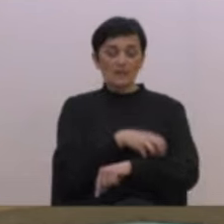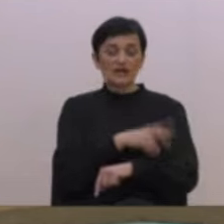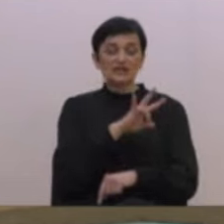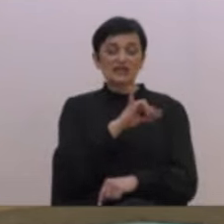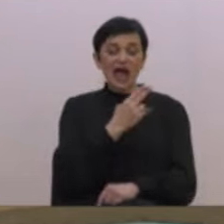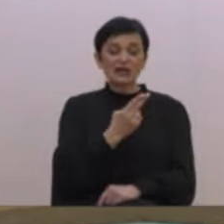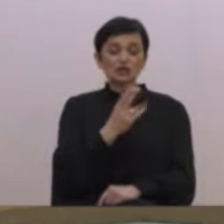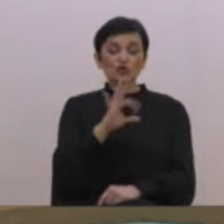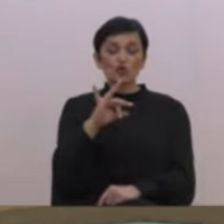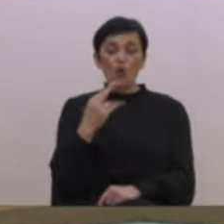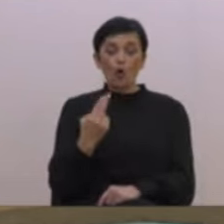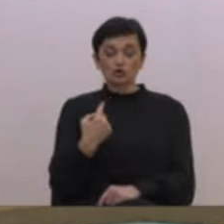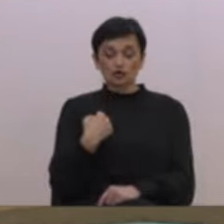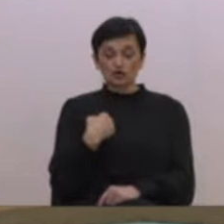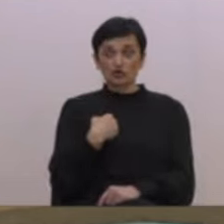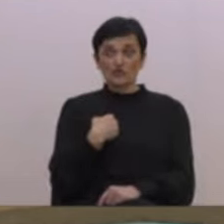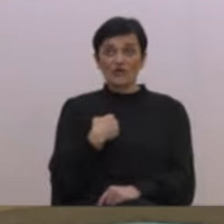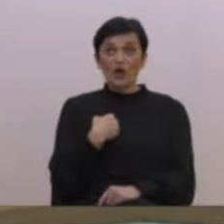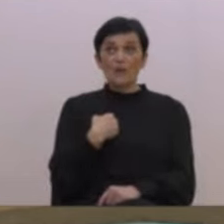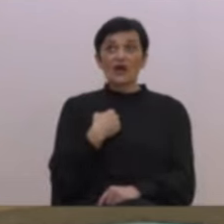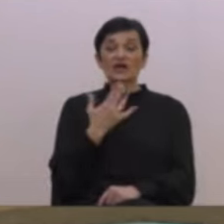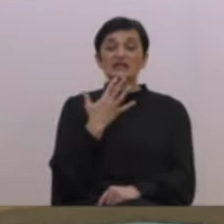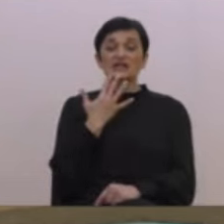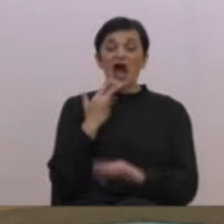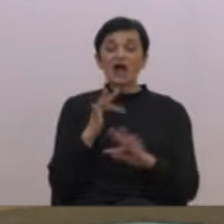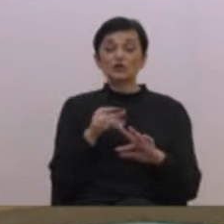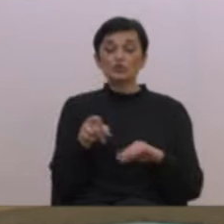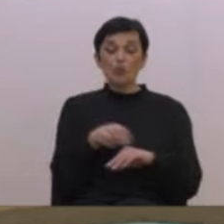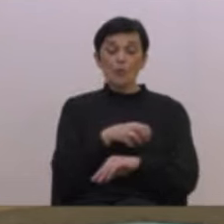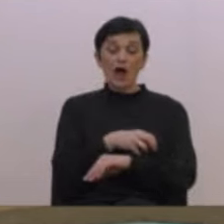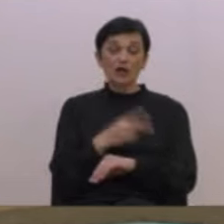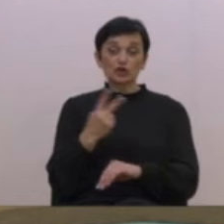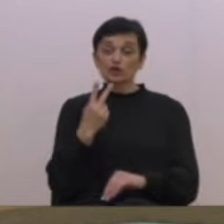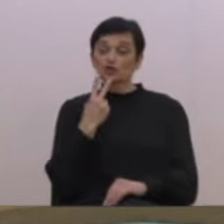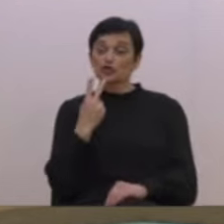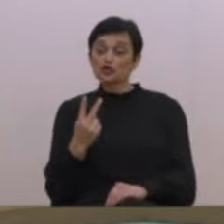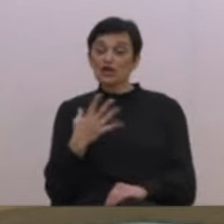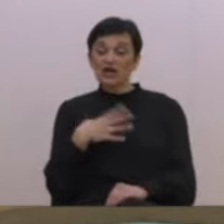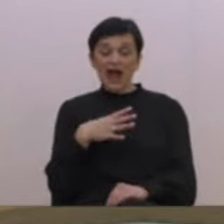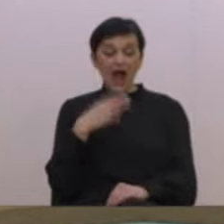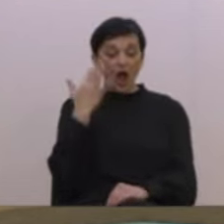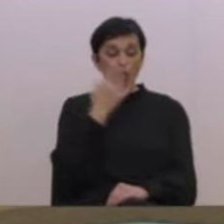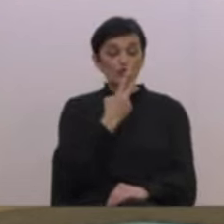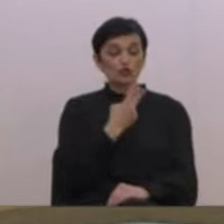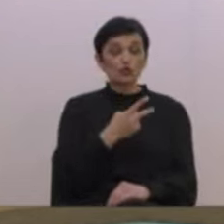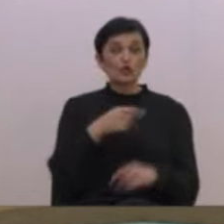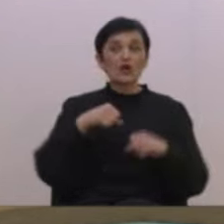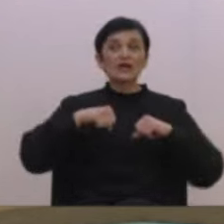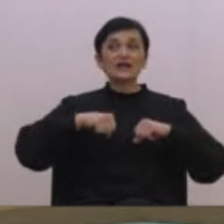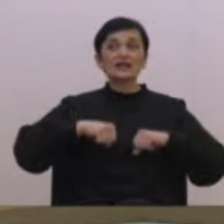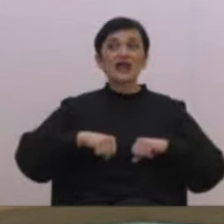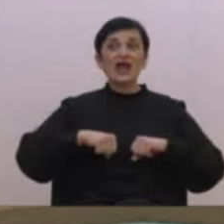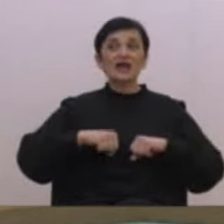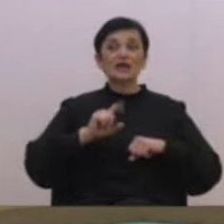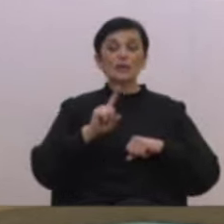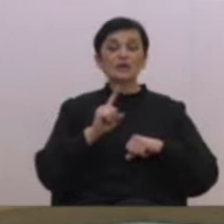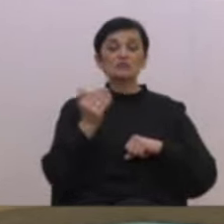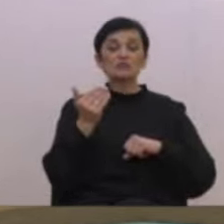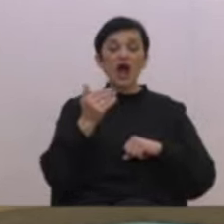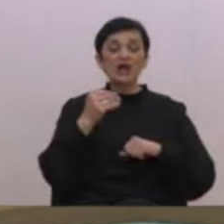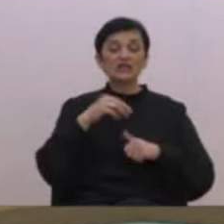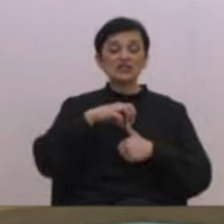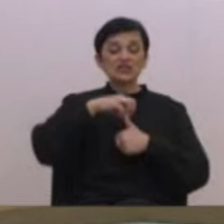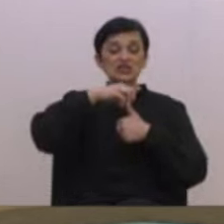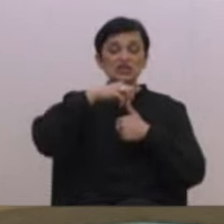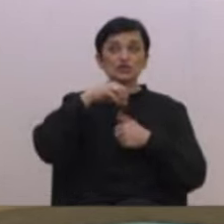ქოცები და ჩვენ. ამას ვამბობთ, რომ ნაცნობობის პარტიას რო შეხედოთ და ქართლოს ნების ლეგიტიმაციის წყარო საბოლოო ჯამში მათ ლიდერები არის.